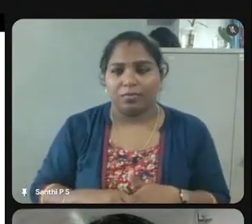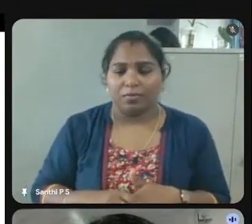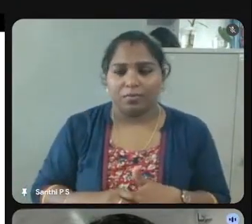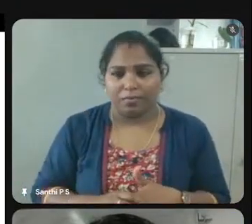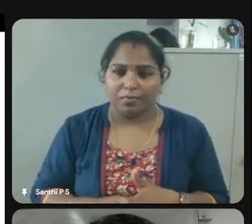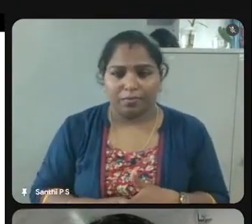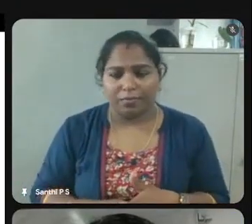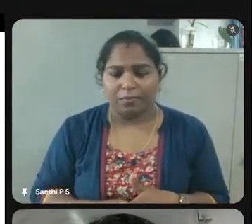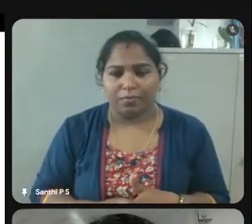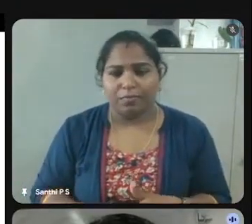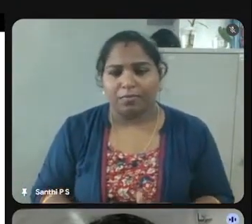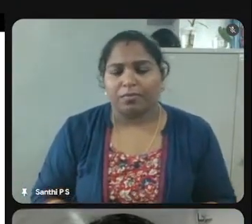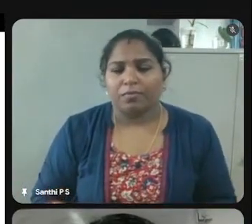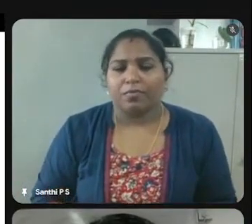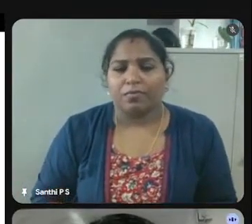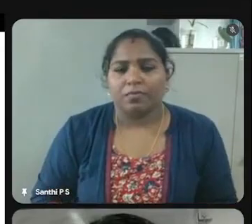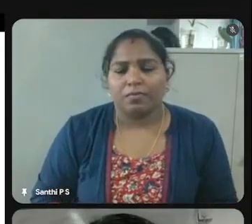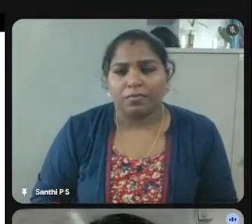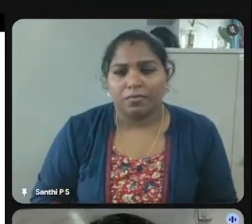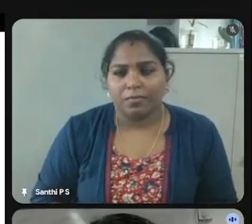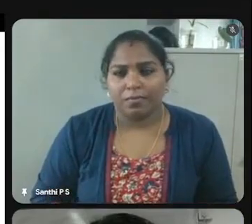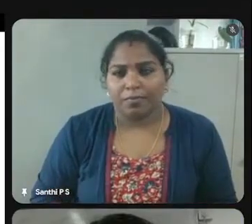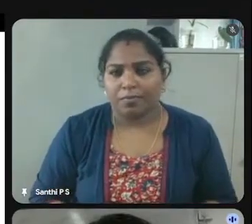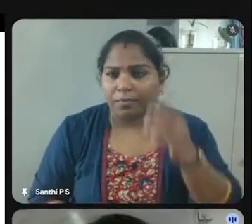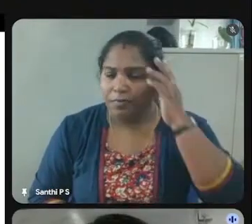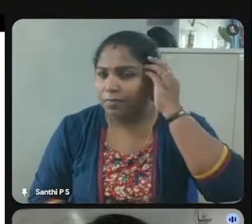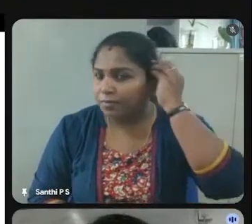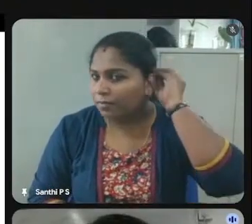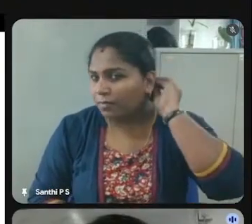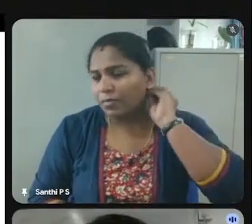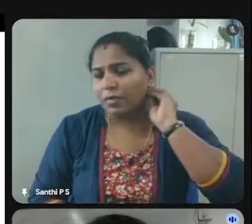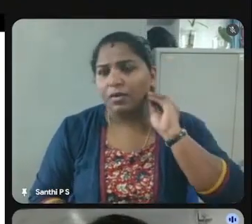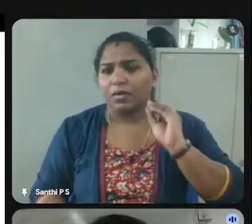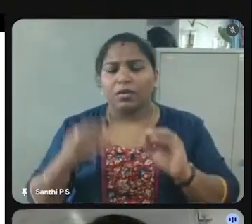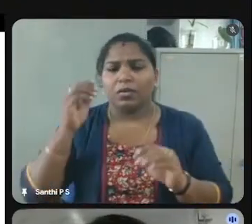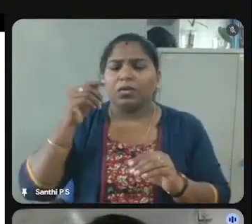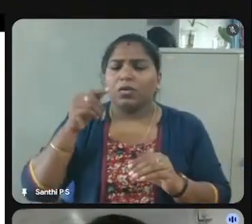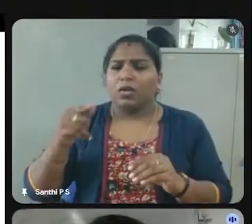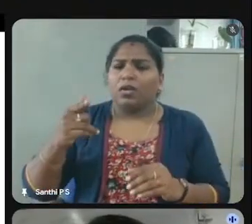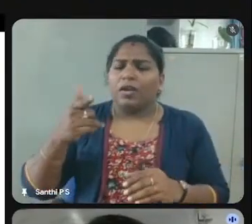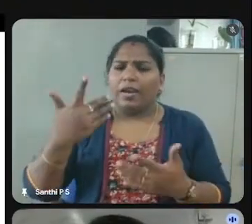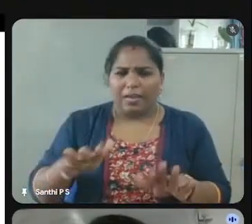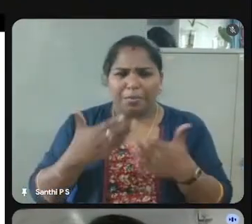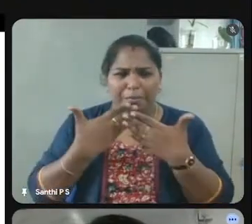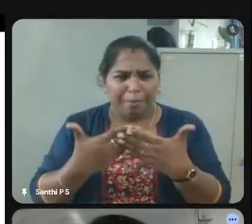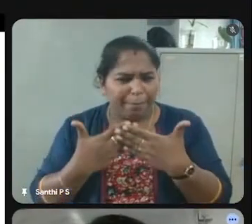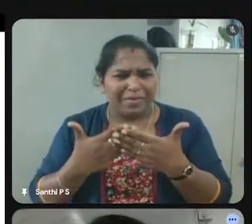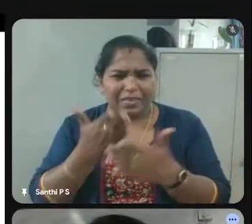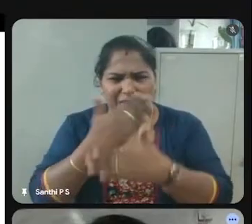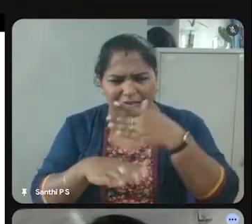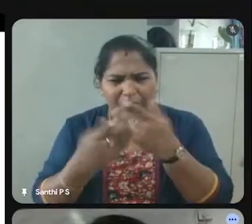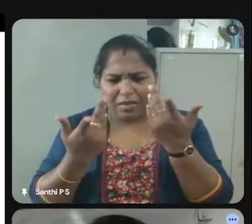ഹലോ, റേഞ്ച് പ്രോബ്ലം ഉണ്ട് മാഡം. കുട്ടിക്ക് എന്തെങ്കിലും പഠന പരിമിതി ഉള്ളതായിട്ട് എന്തെങ്കിലും ഐഡന്റിഫൈ ചെയ്തിട്ടുണ്ടോ?